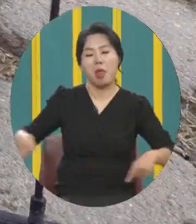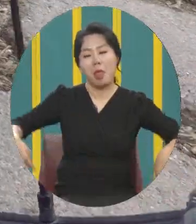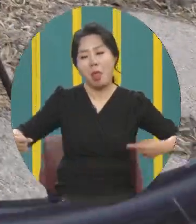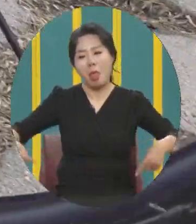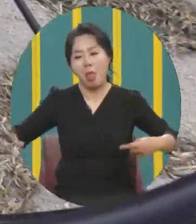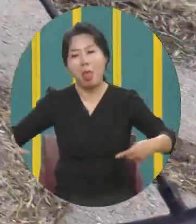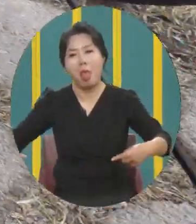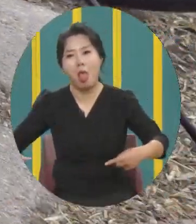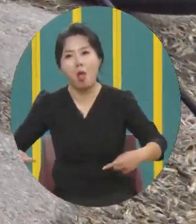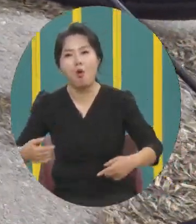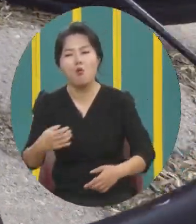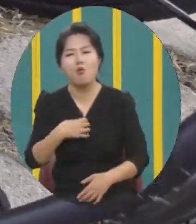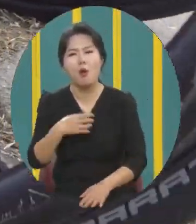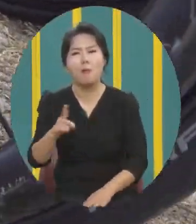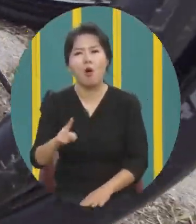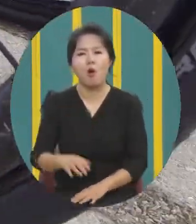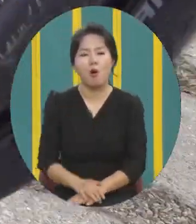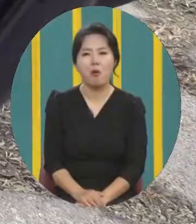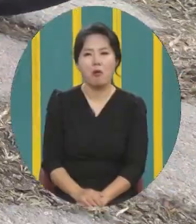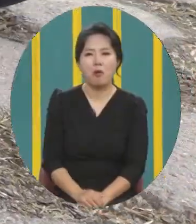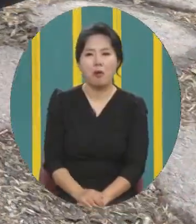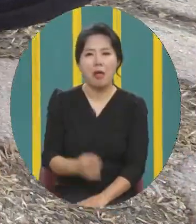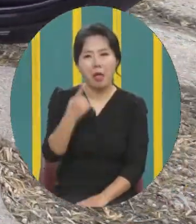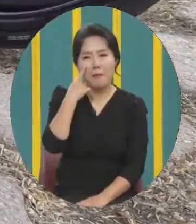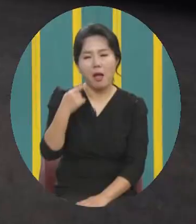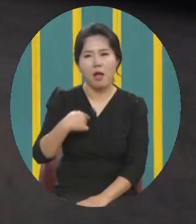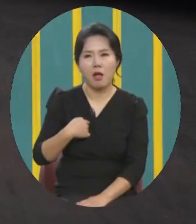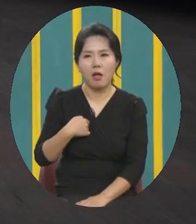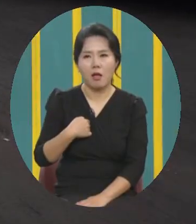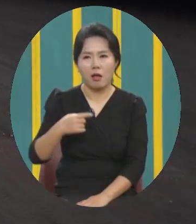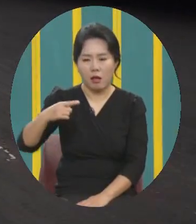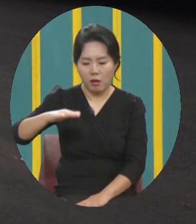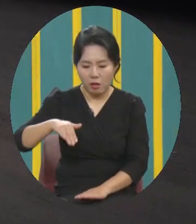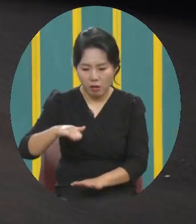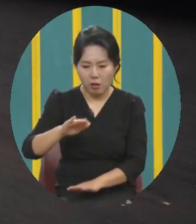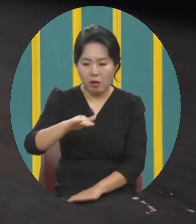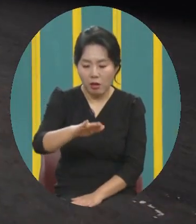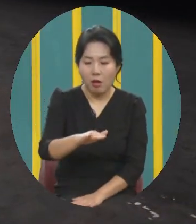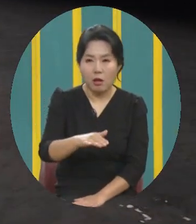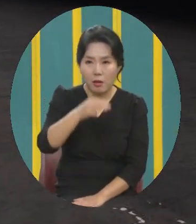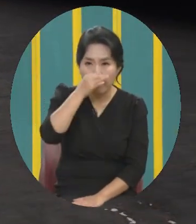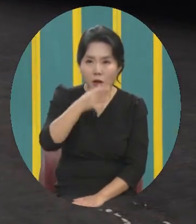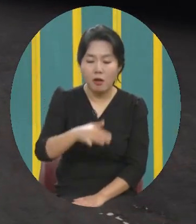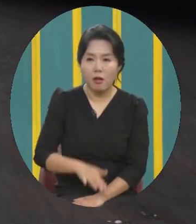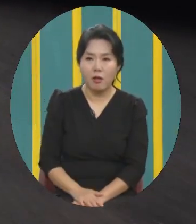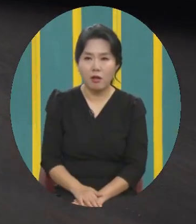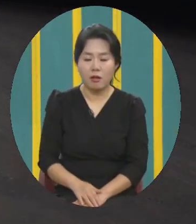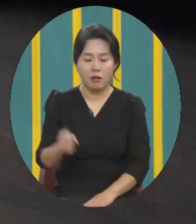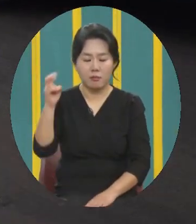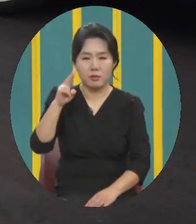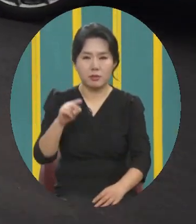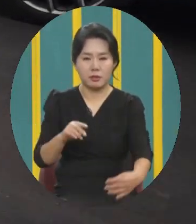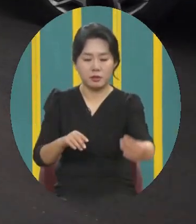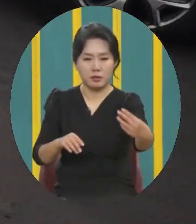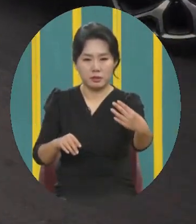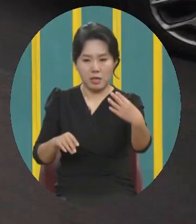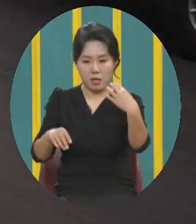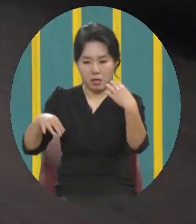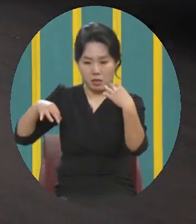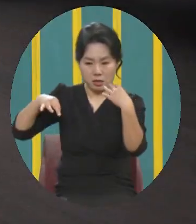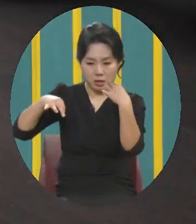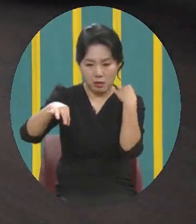울퉁불퉁한 바닥면을 힘겹게 지나자마자 바로 마주오던 차량과